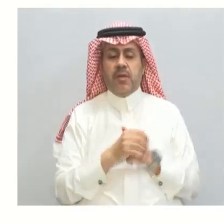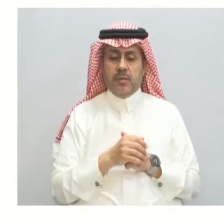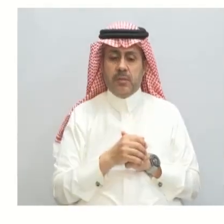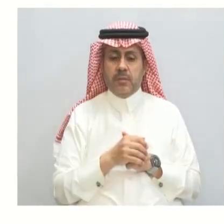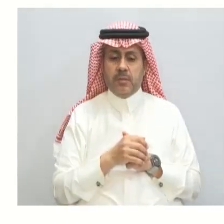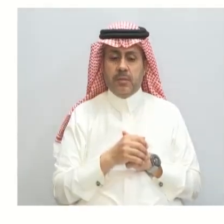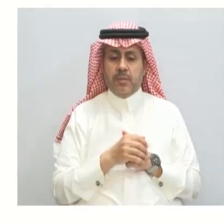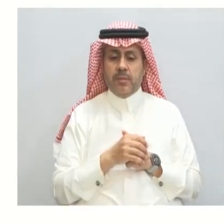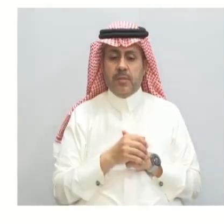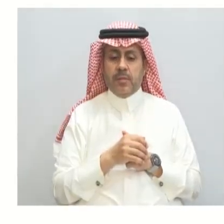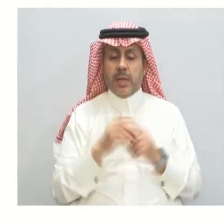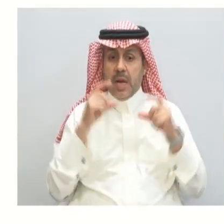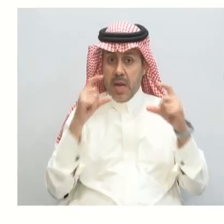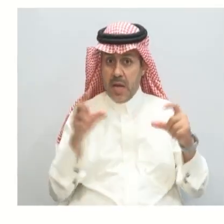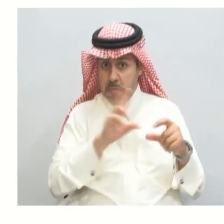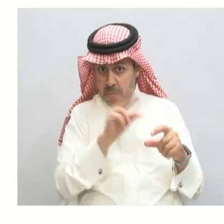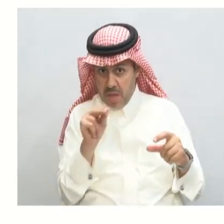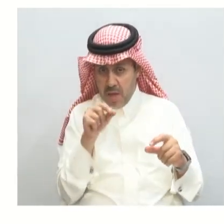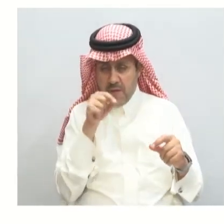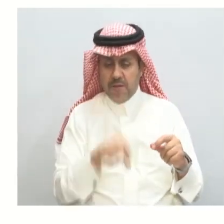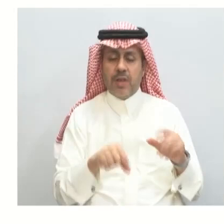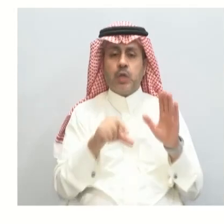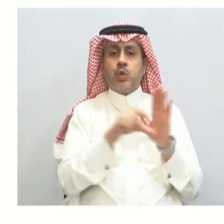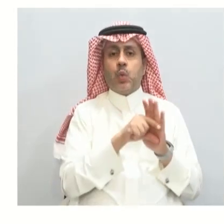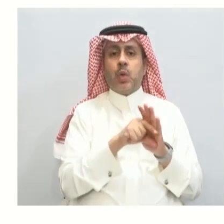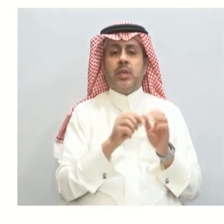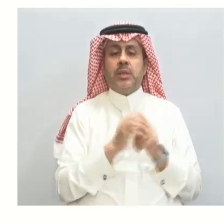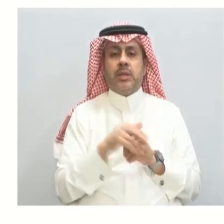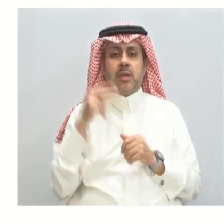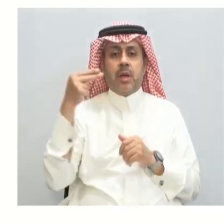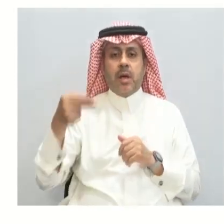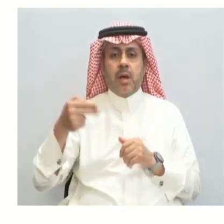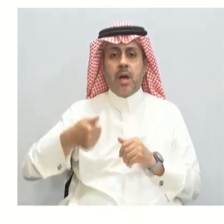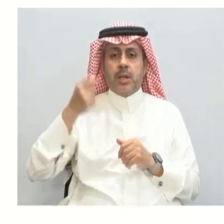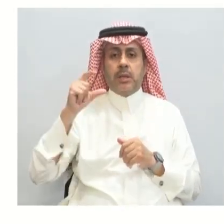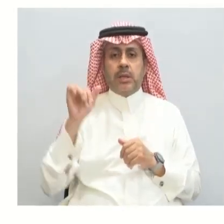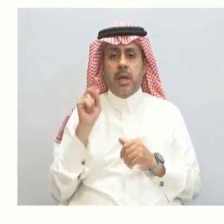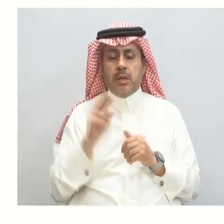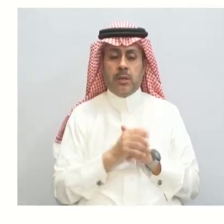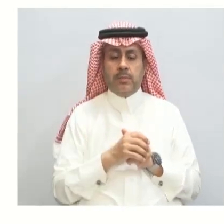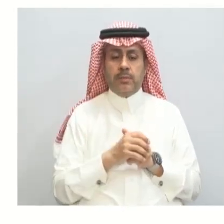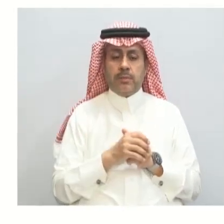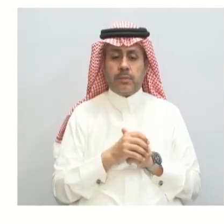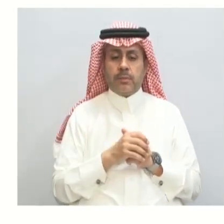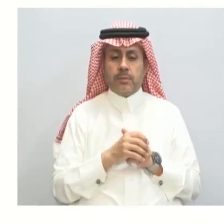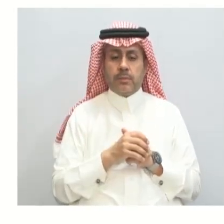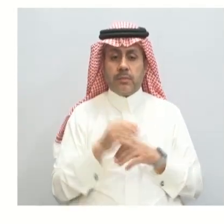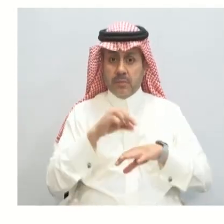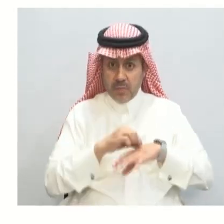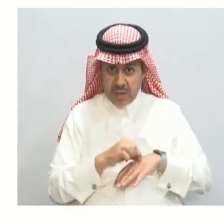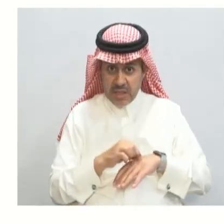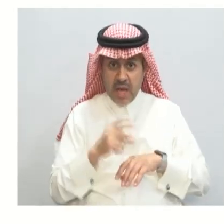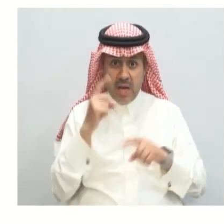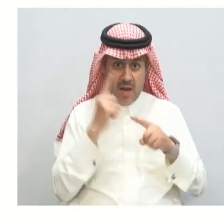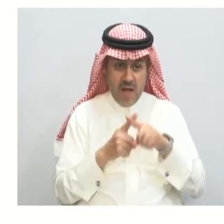الانسان ما هي الايه التي تدل على ان من طبيعه الانسان جحود النعم ونكران